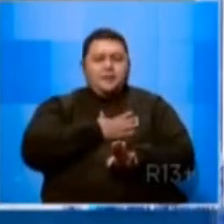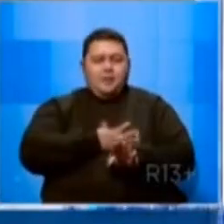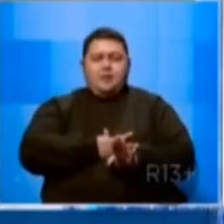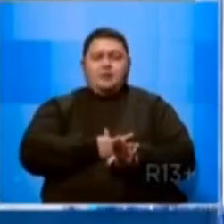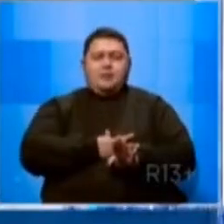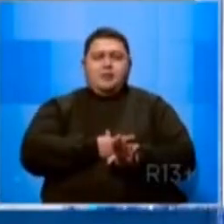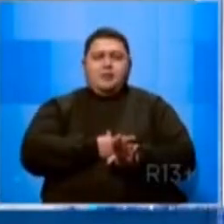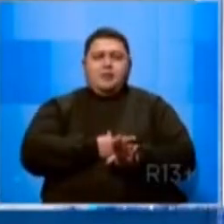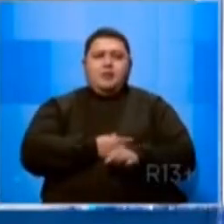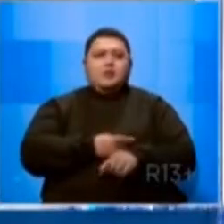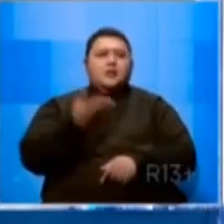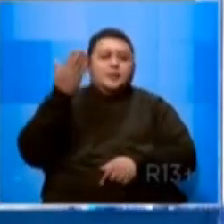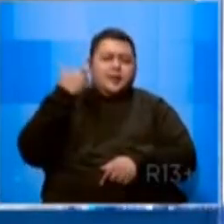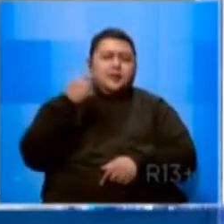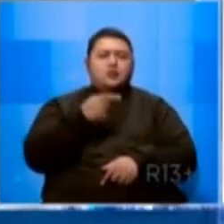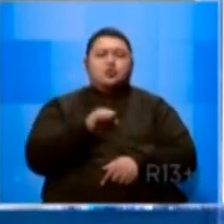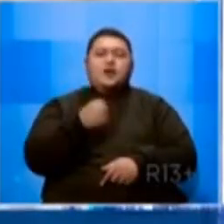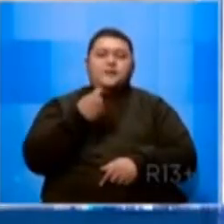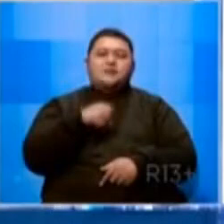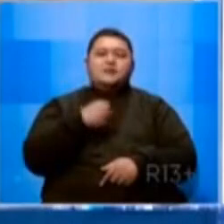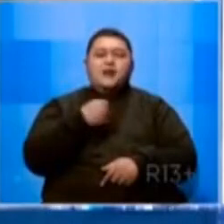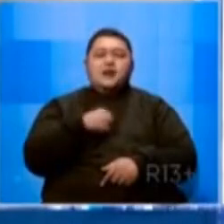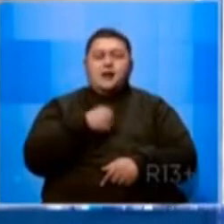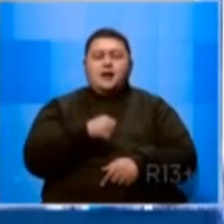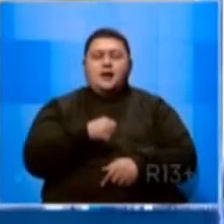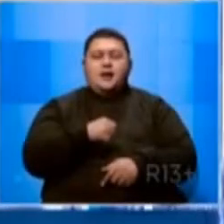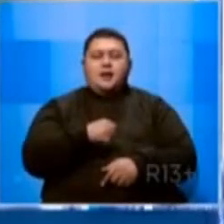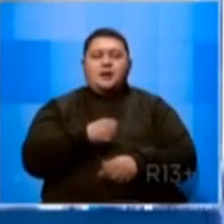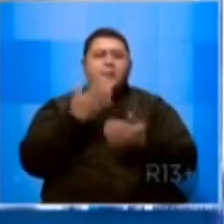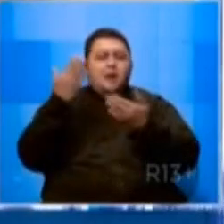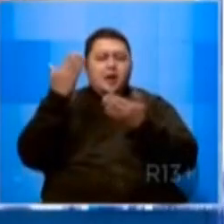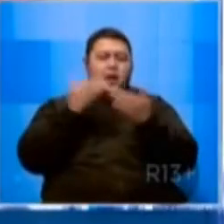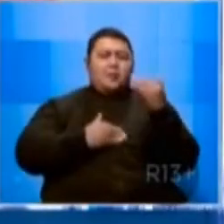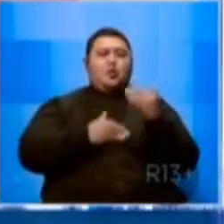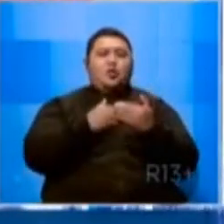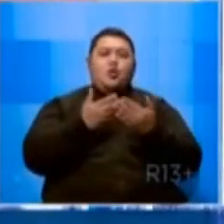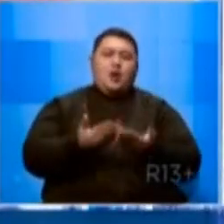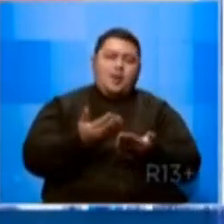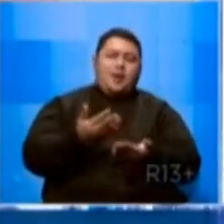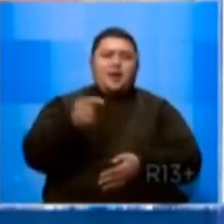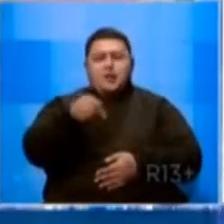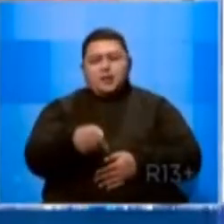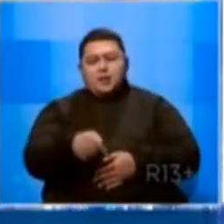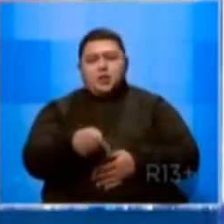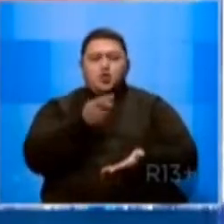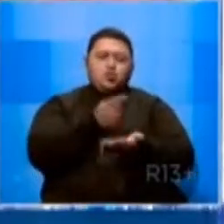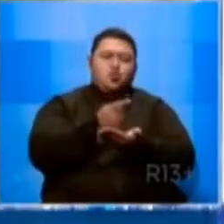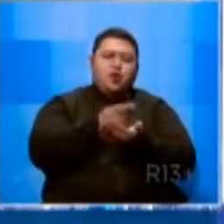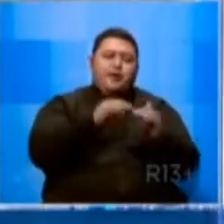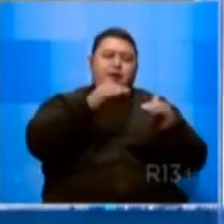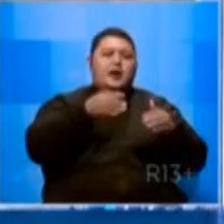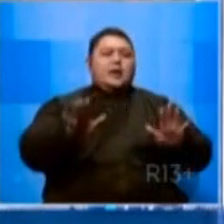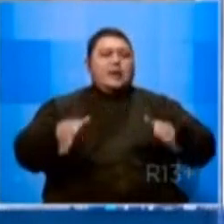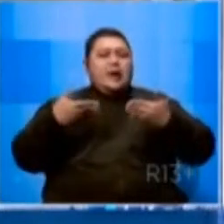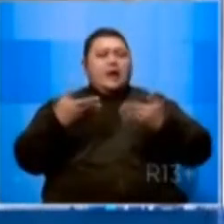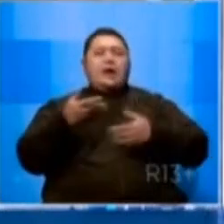itu kita tidak bisa berharap penuh Apakah ini tuntutannya ringan atau tidak